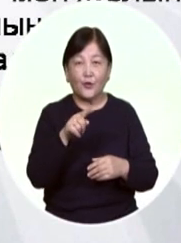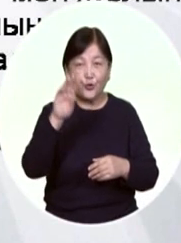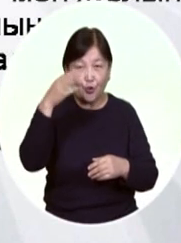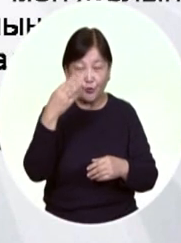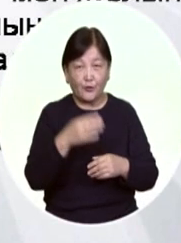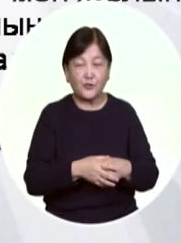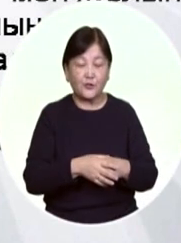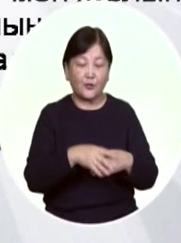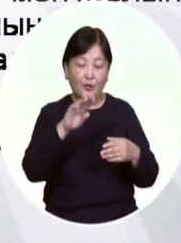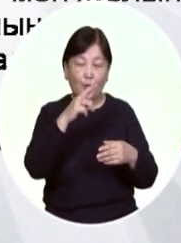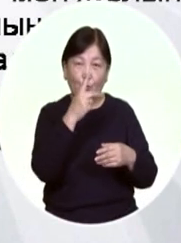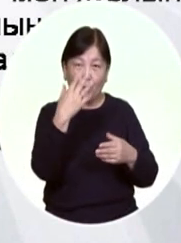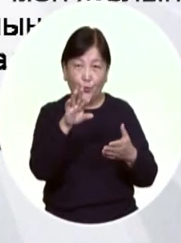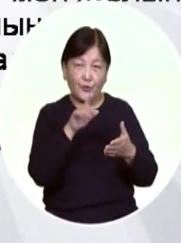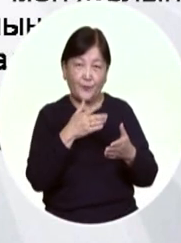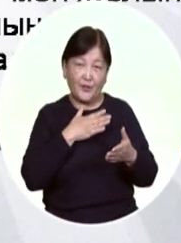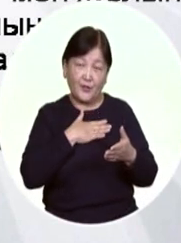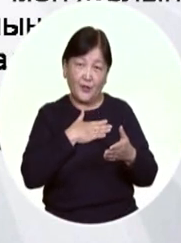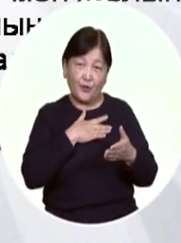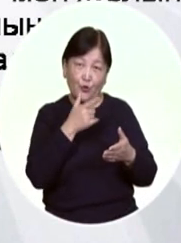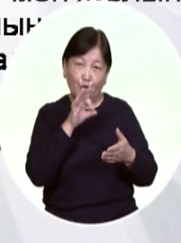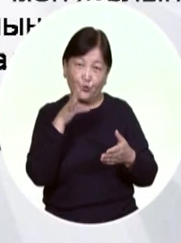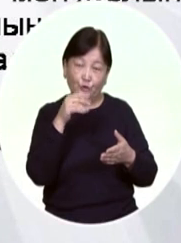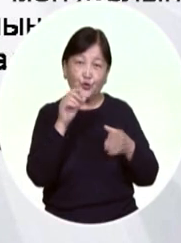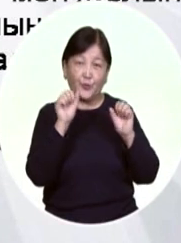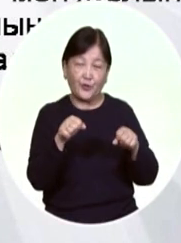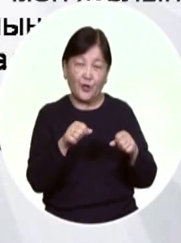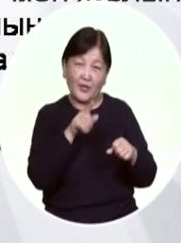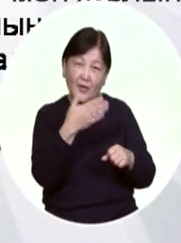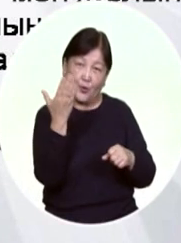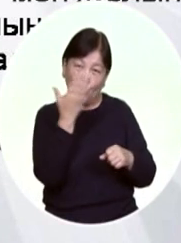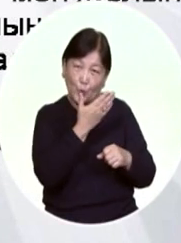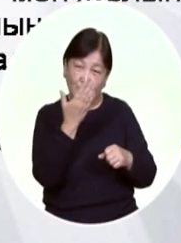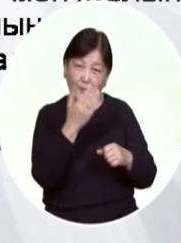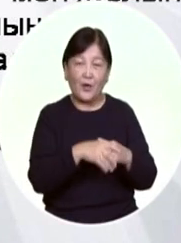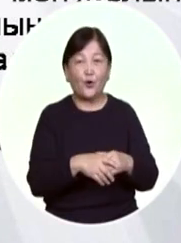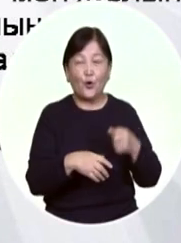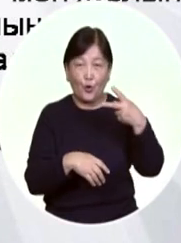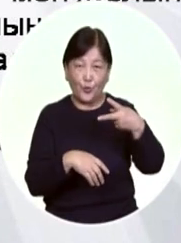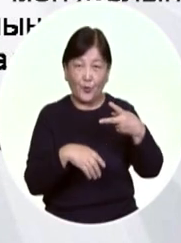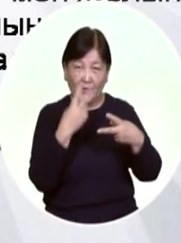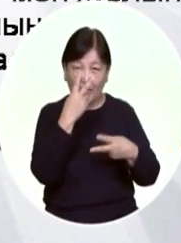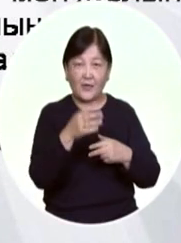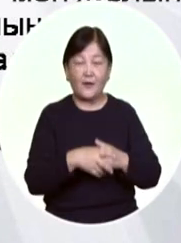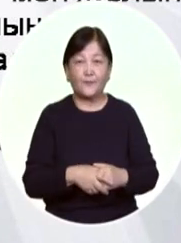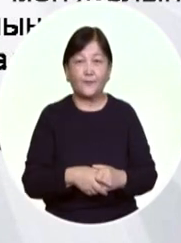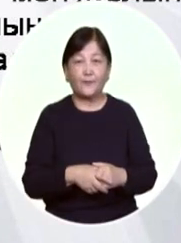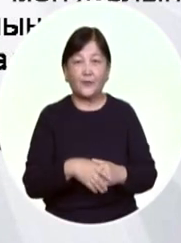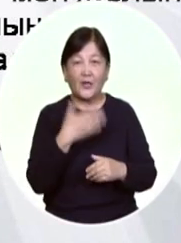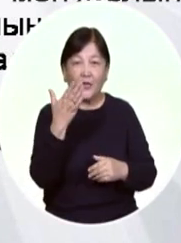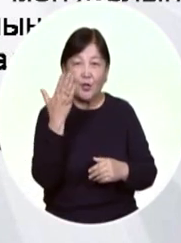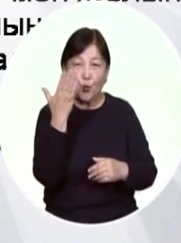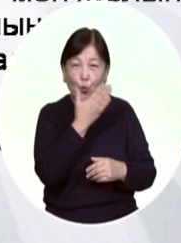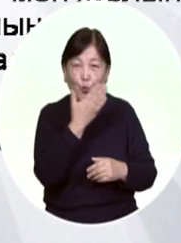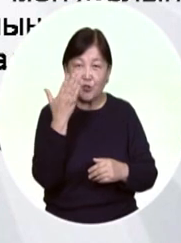бол бидний одоо үйл ажиллагаанд хөтлөх хөтж болох юм. За үнссэн байх. За хоёрдугаар нь хараарай. Та нар ингээд уншаад